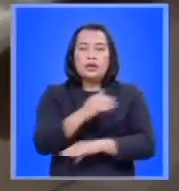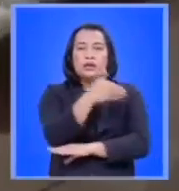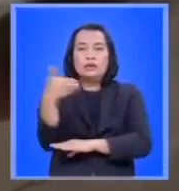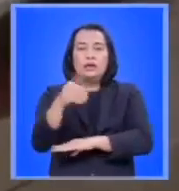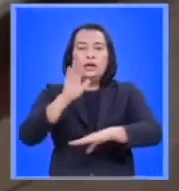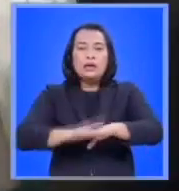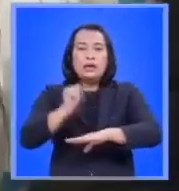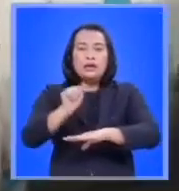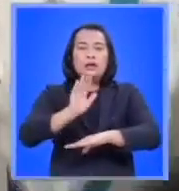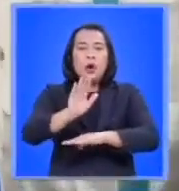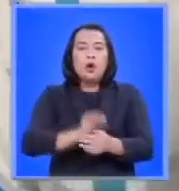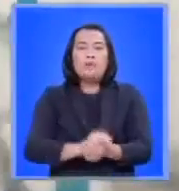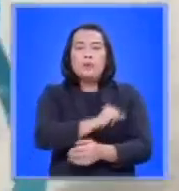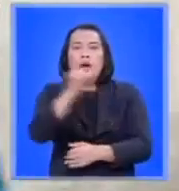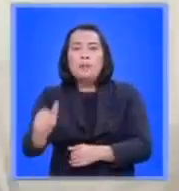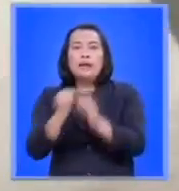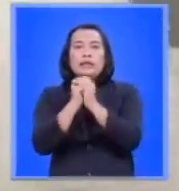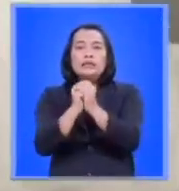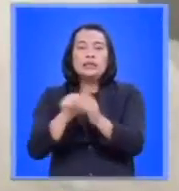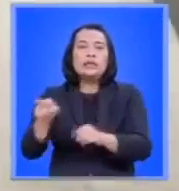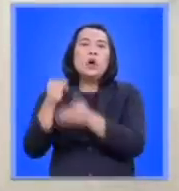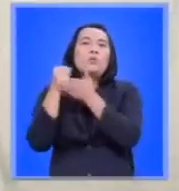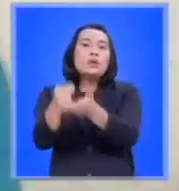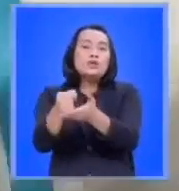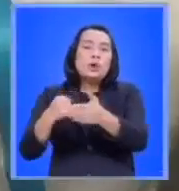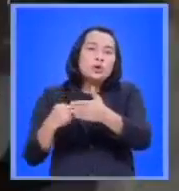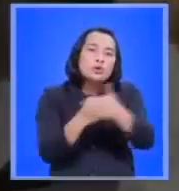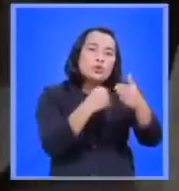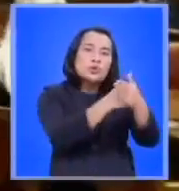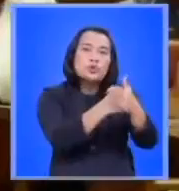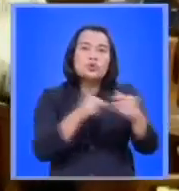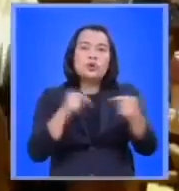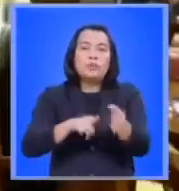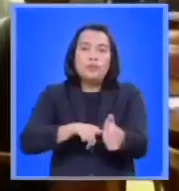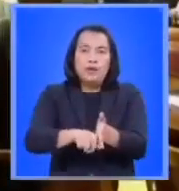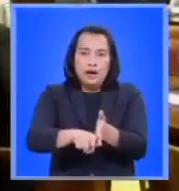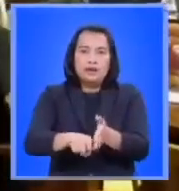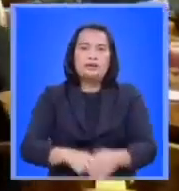างไปยังจีนเพื่อที่จะช่วยผู้เชี่ยวชาญของจีนต่อสู้กับไวรัสอู่ฮั่นนั่นเองค่ะ